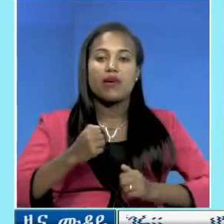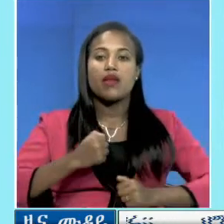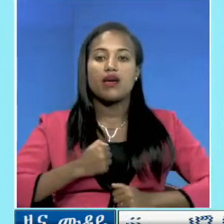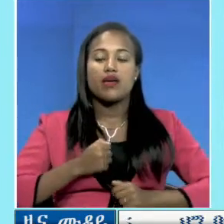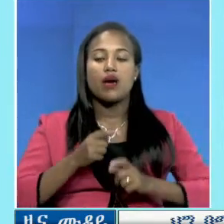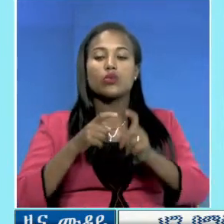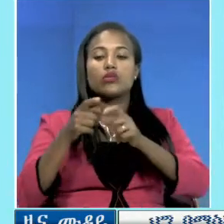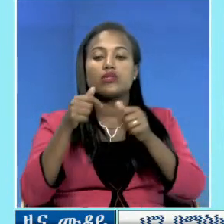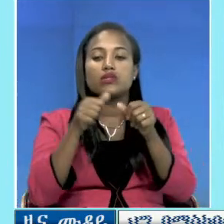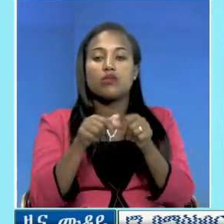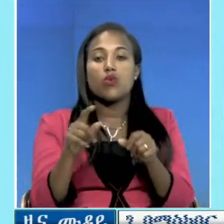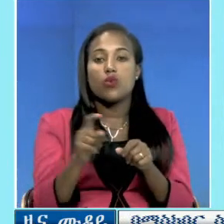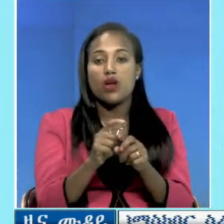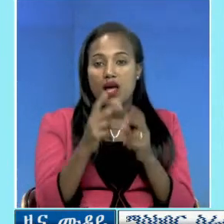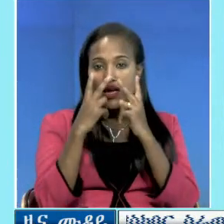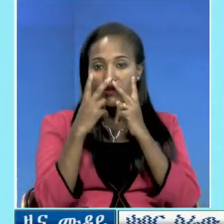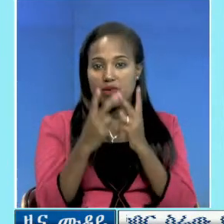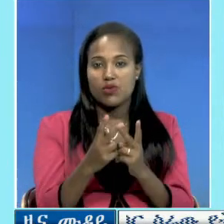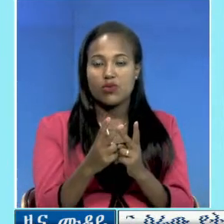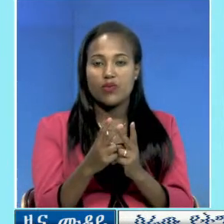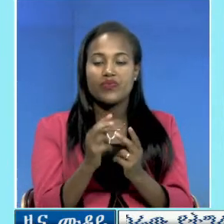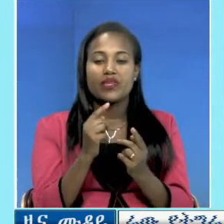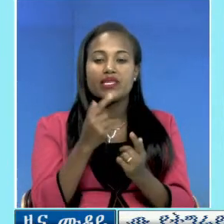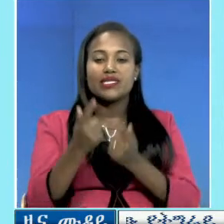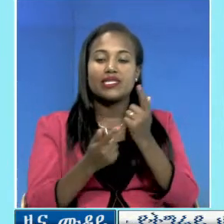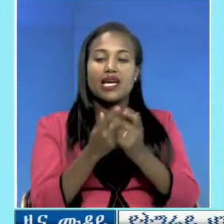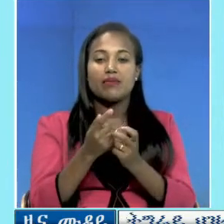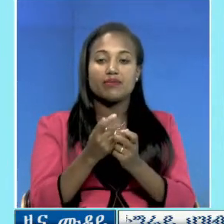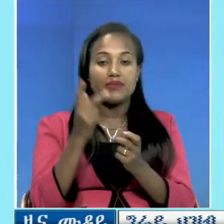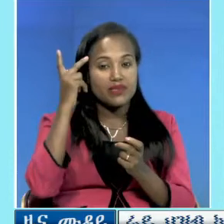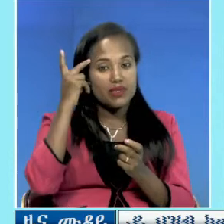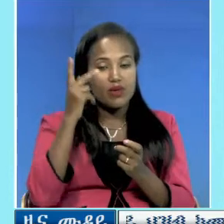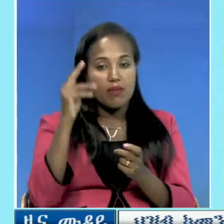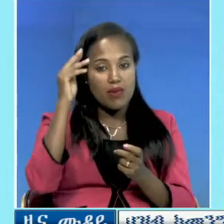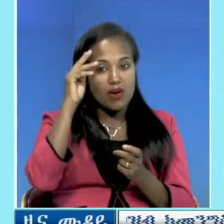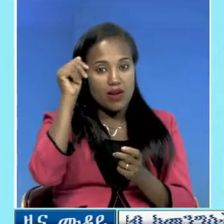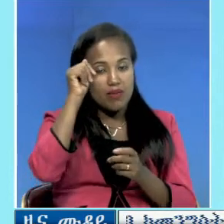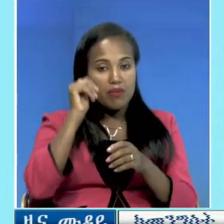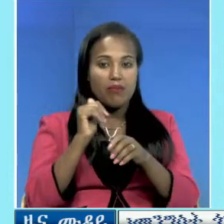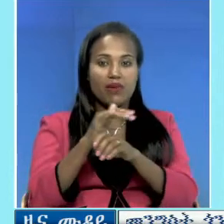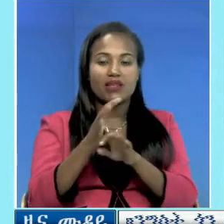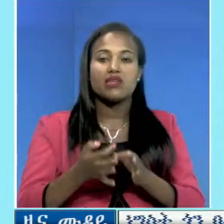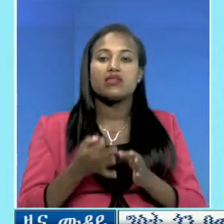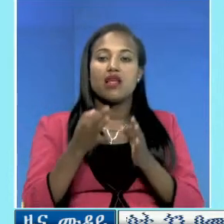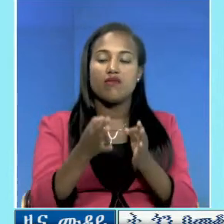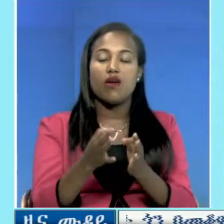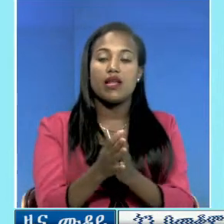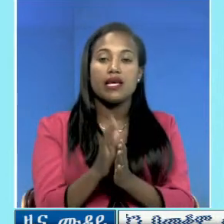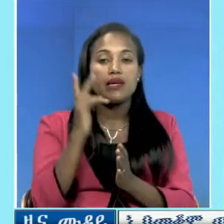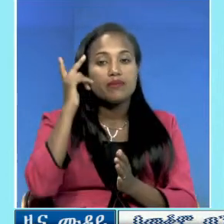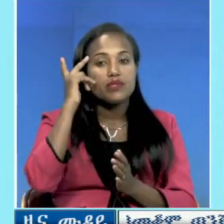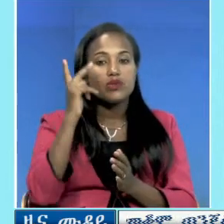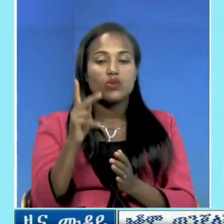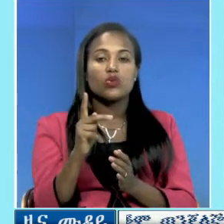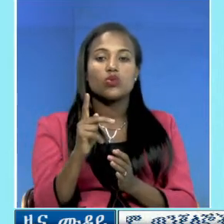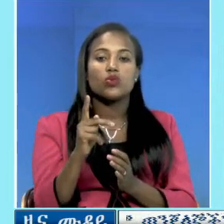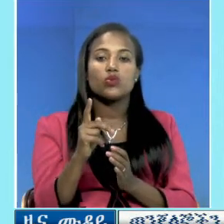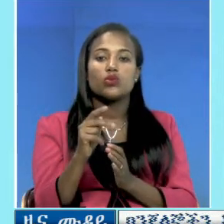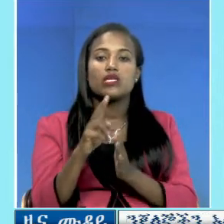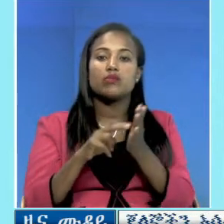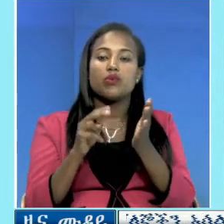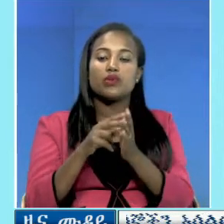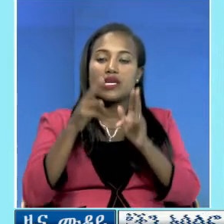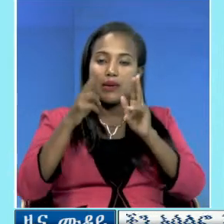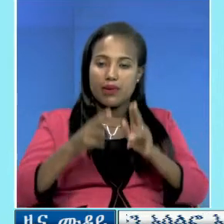ሰራዊቱ ቁጥጥር ስር መዋሉን አስመልክቶ የንግድና ኢንዱስትሪ ሚኒስትሩ መላኩ አለበል መልእክት አስተላልፈዋል። ሚኒስትሩ በትዊተር ገጻቸው